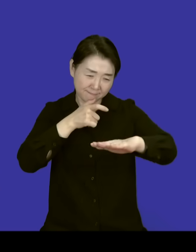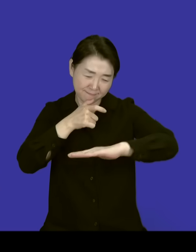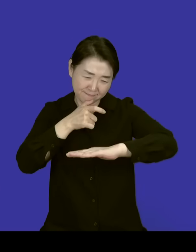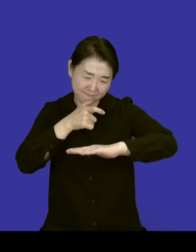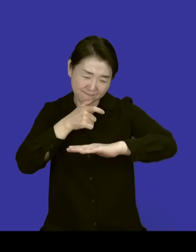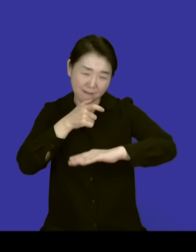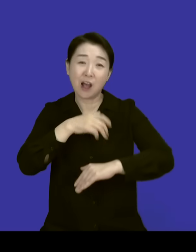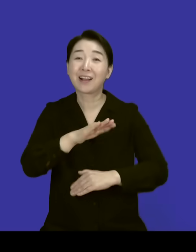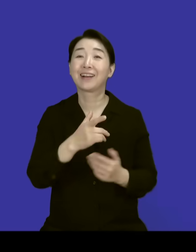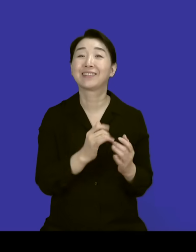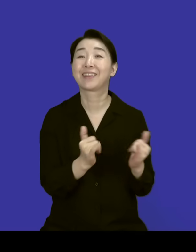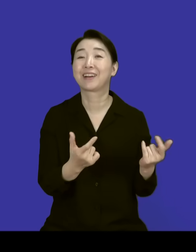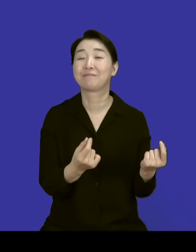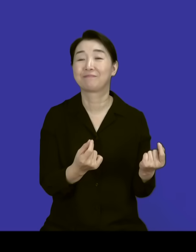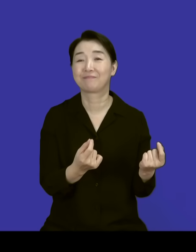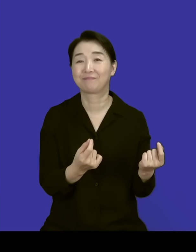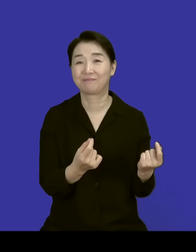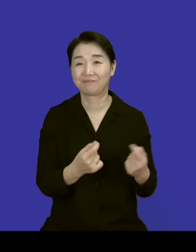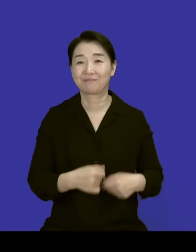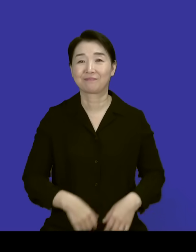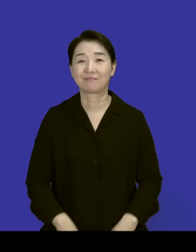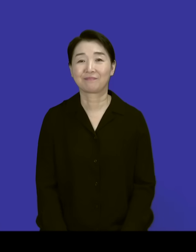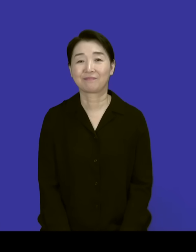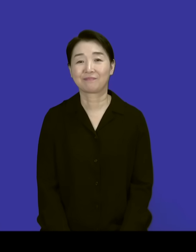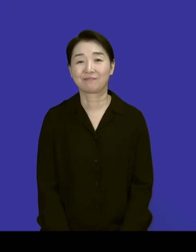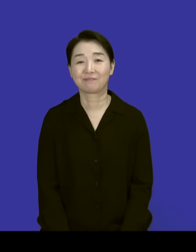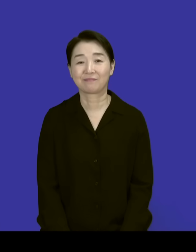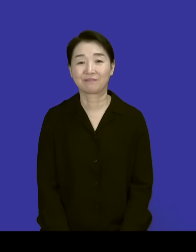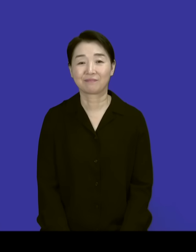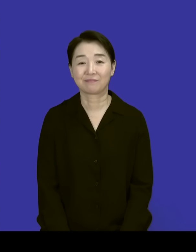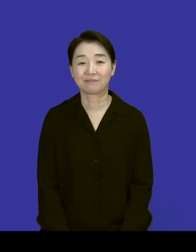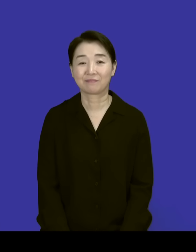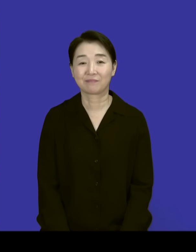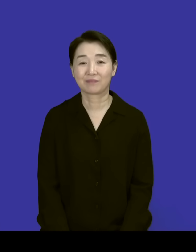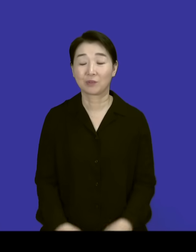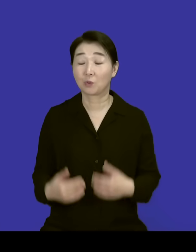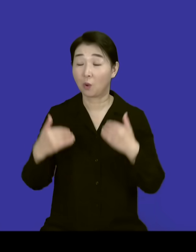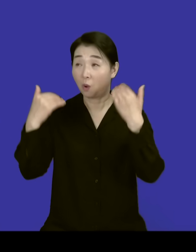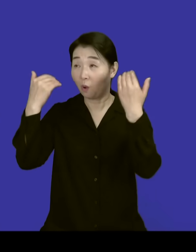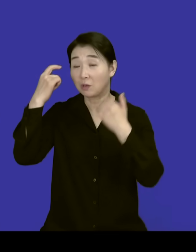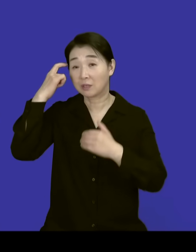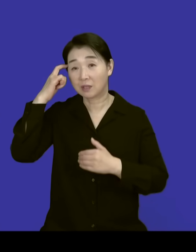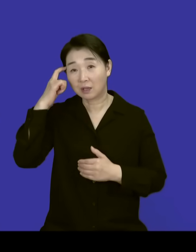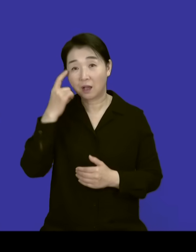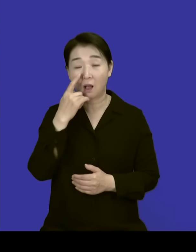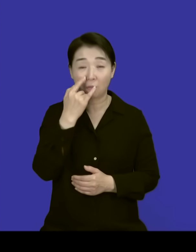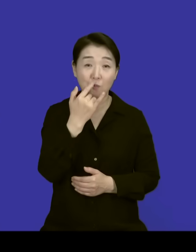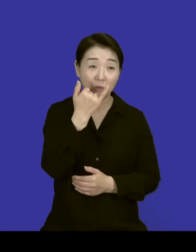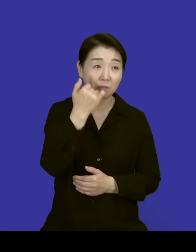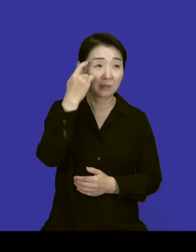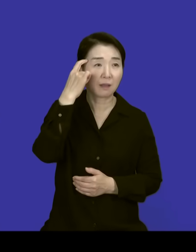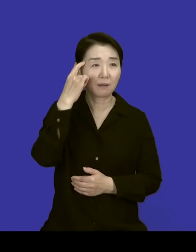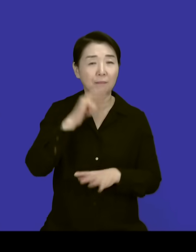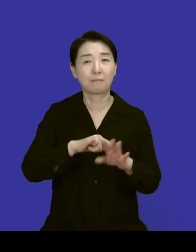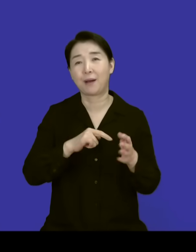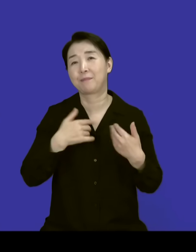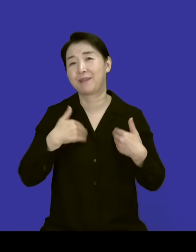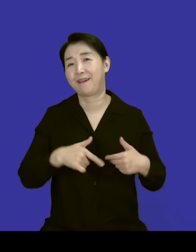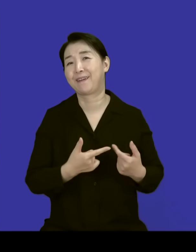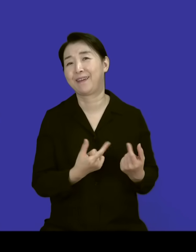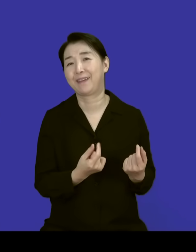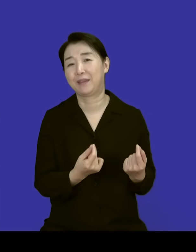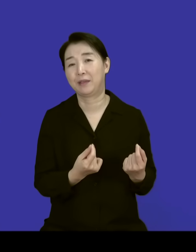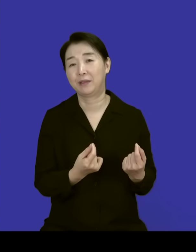우직하게 쭉 밀고 나가는 그런 모습도 있고 또 어르신 생각하고 또 아빠 생각하고 엄마 생각하면 굉장히 또 여린 모습도